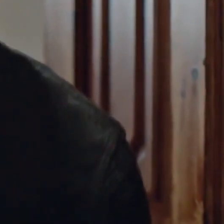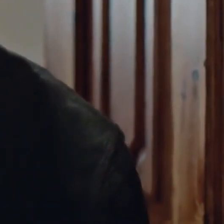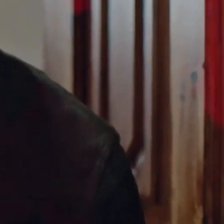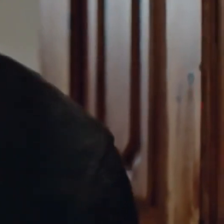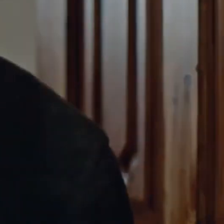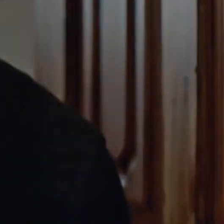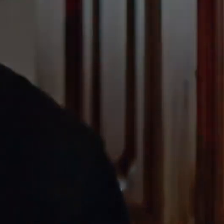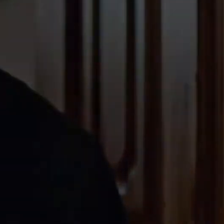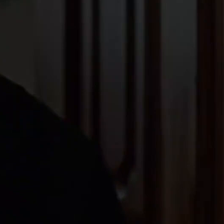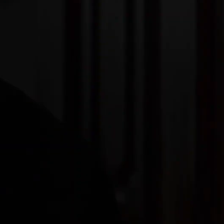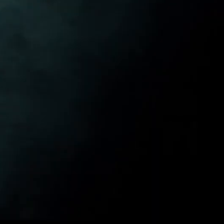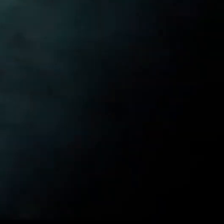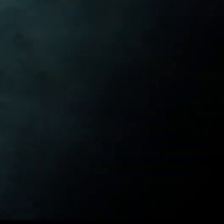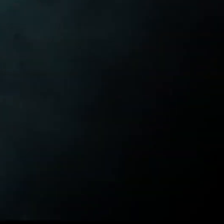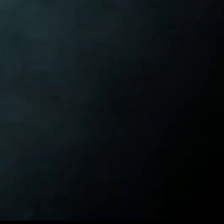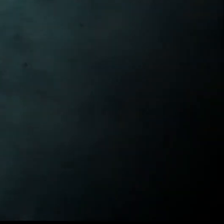komutanına döndü.